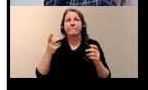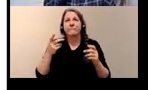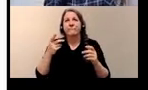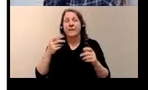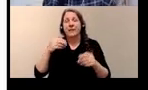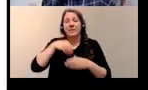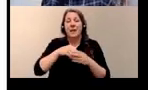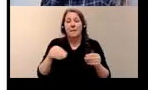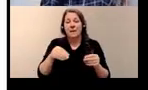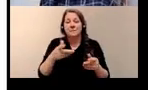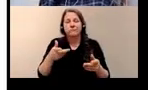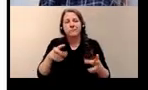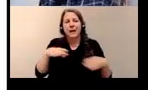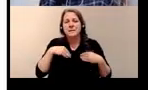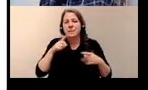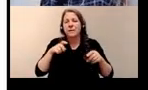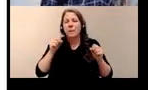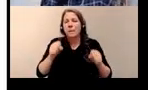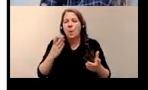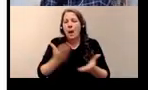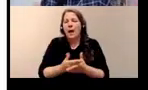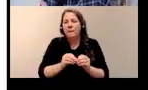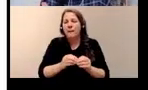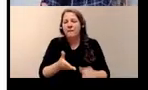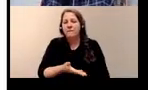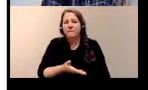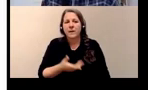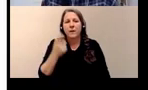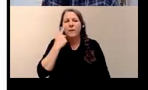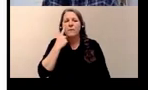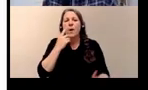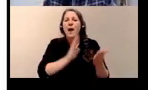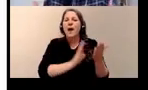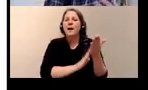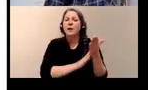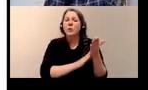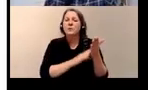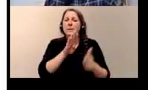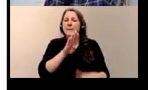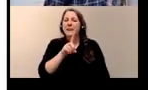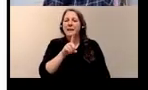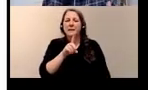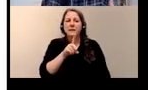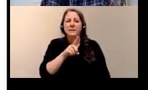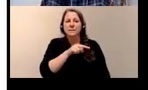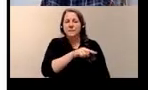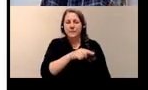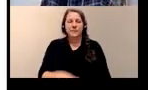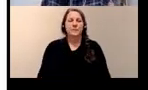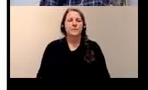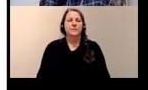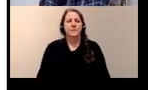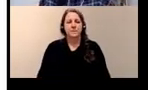assez importante, et notamment comme on peut le voir sur cette planche de bande dessinée à gauche, donc où il s'agit donc